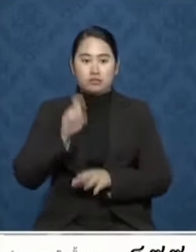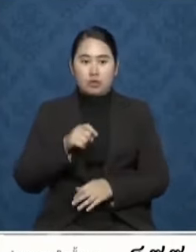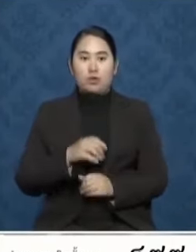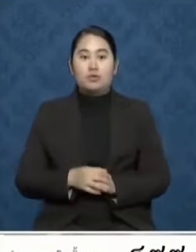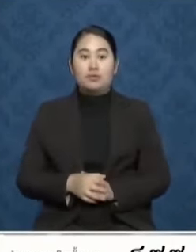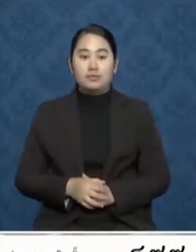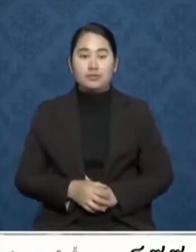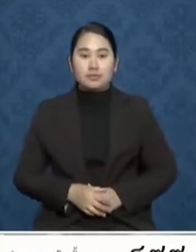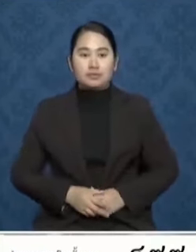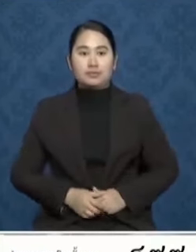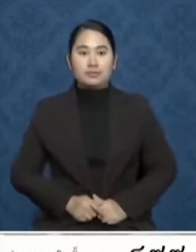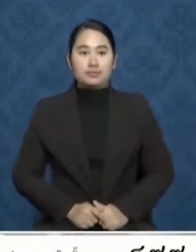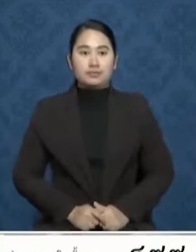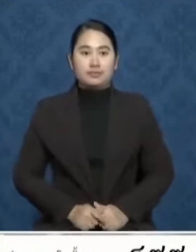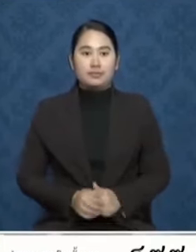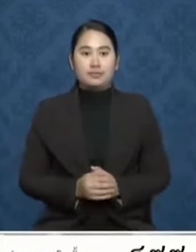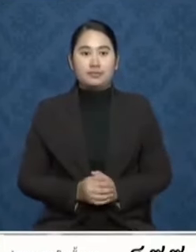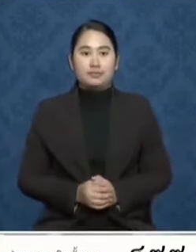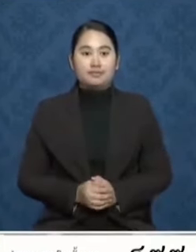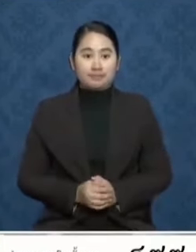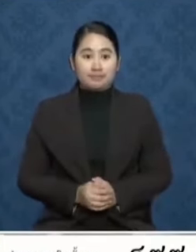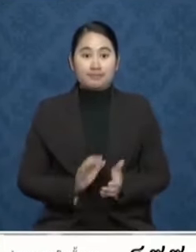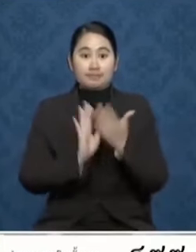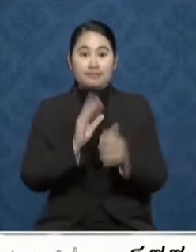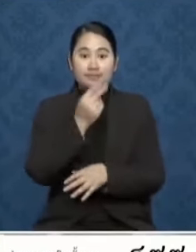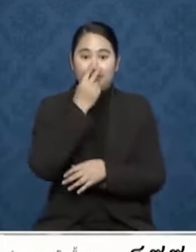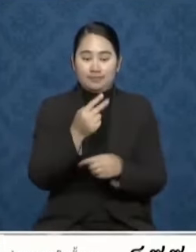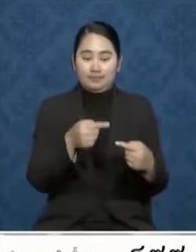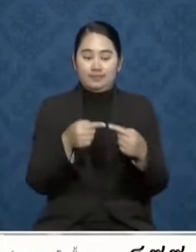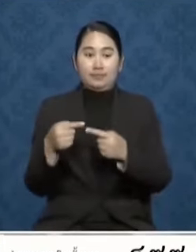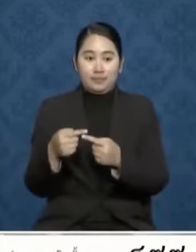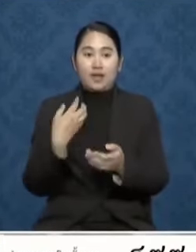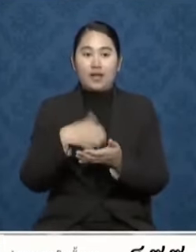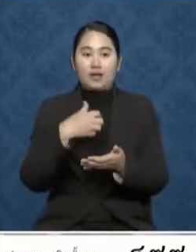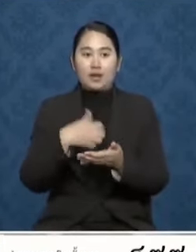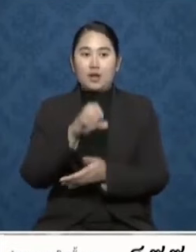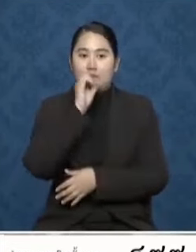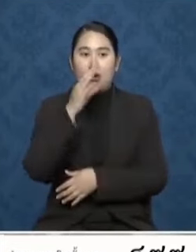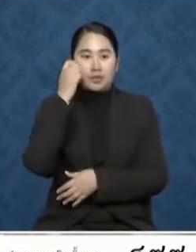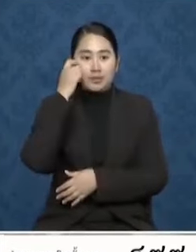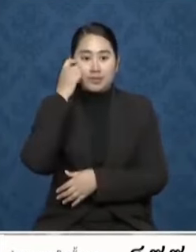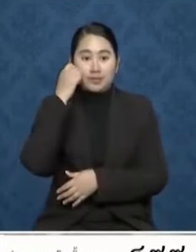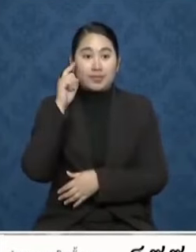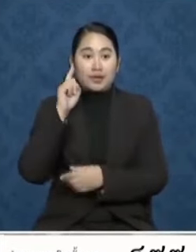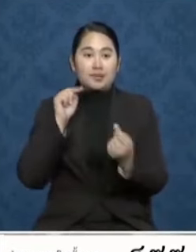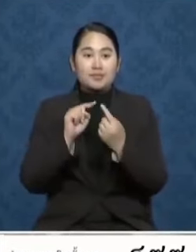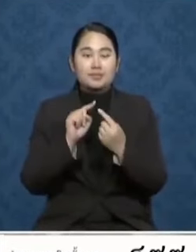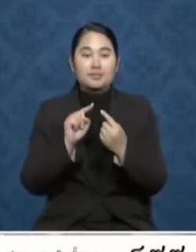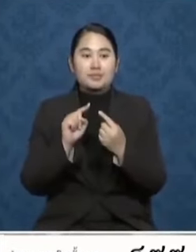เจนและท่านประธานครับผมจะพาท่านประธานมาดูซีรียมหากาบงามหน้าเรื่อง